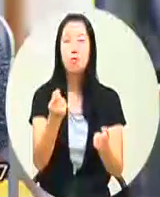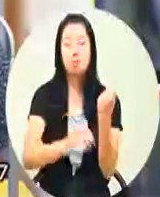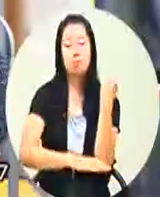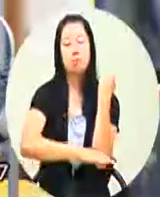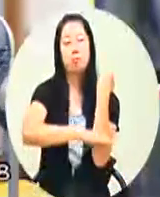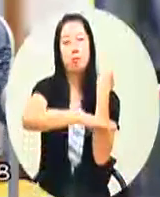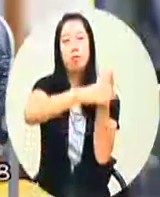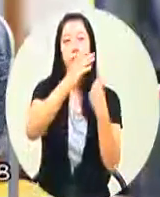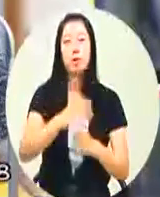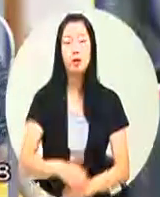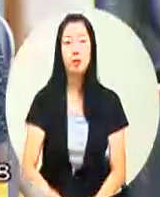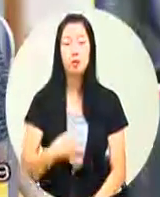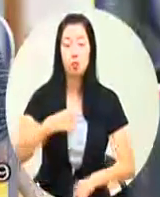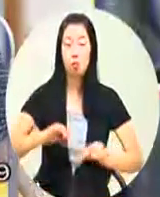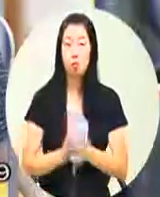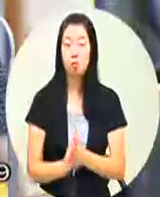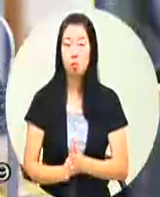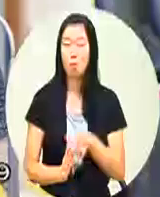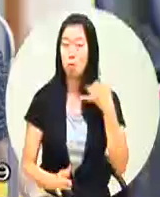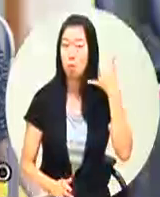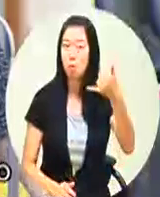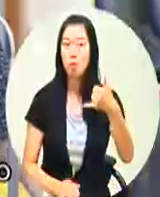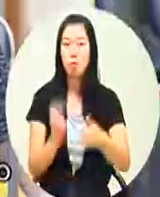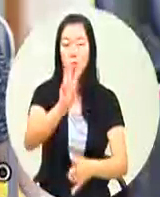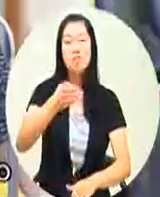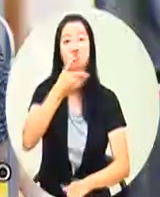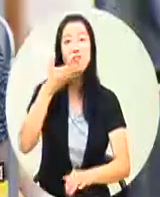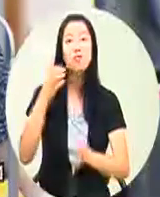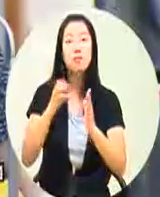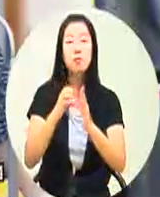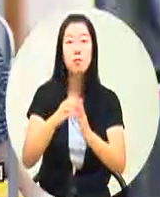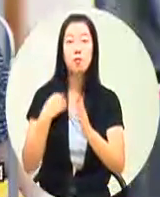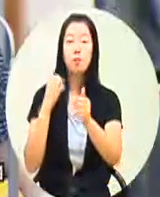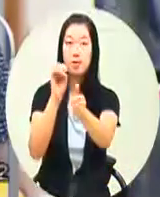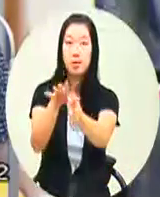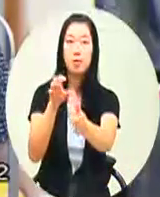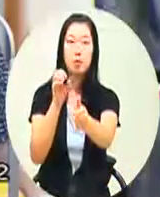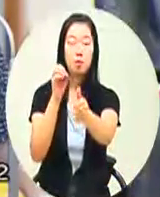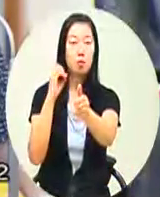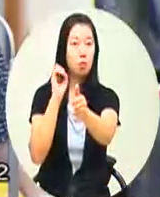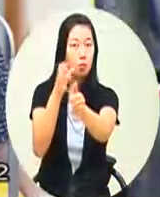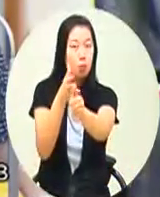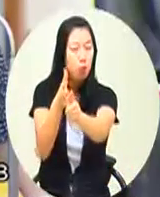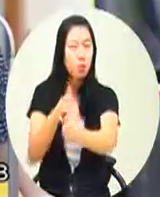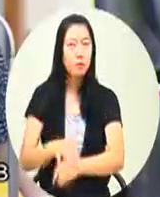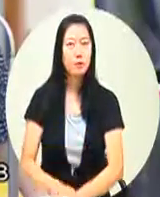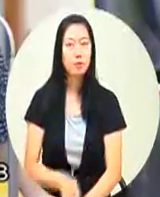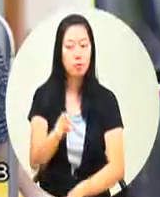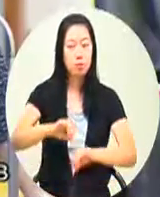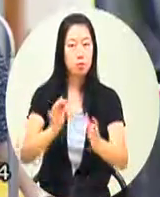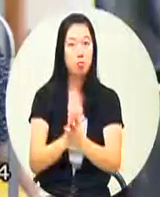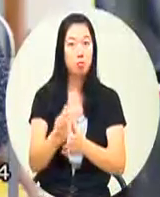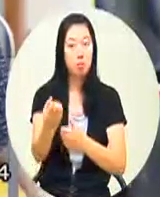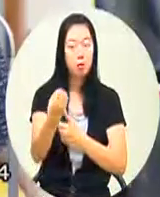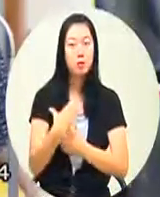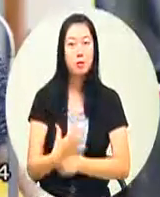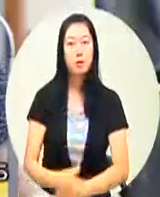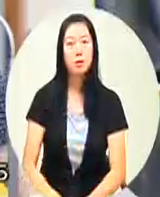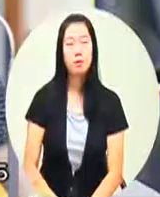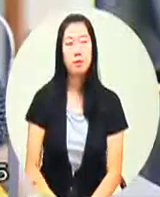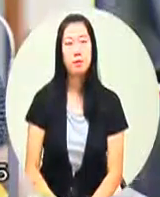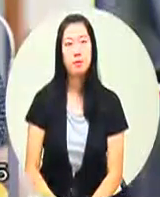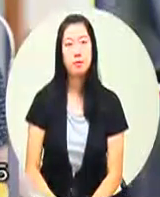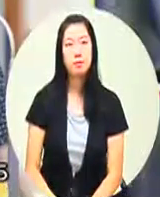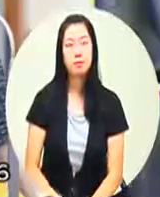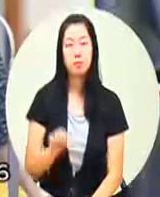所以我也当下立刻联络你们水利局的相关承办哈，那你们也有很快速的跟我回说，